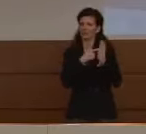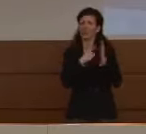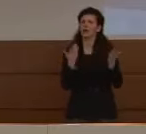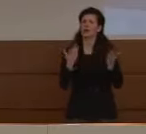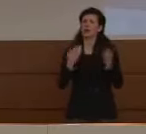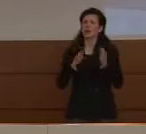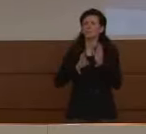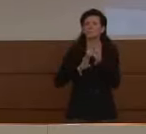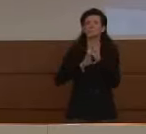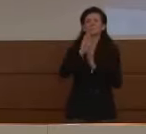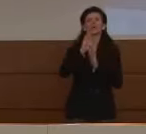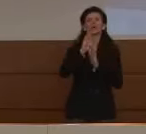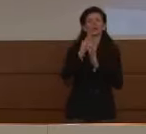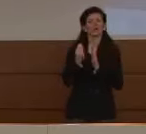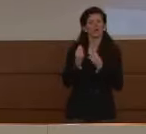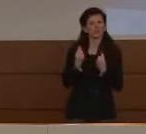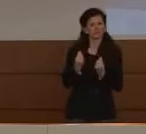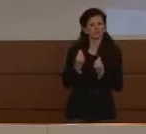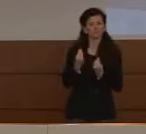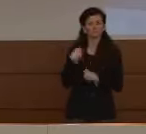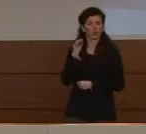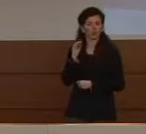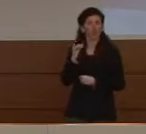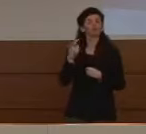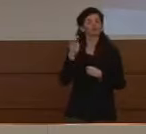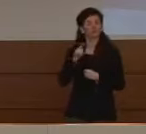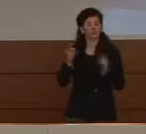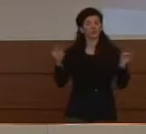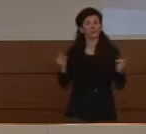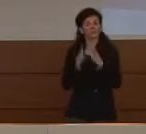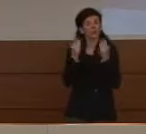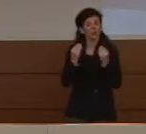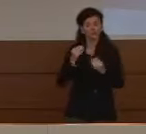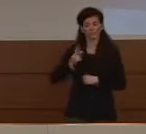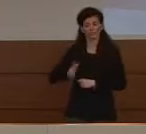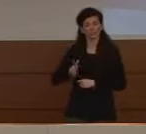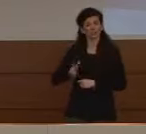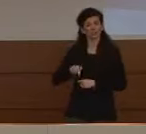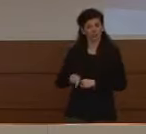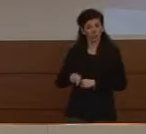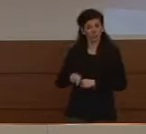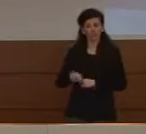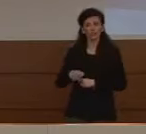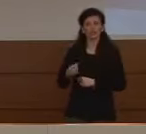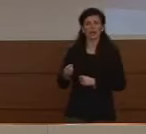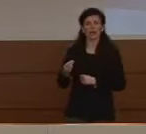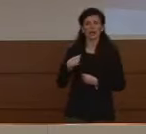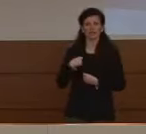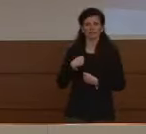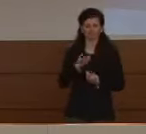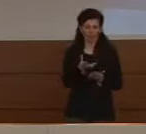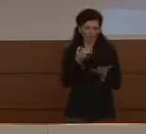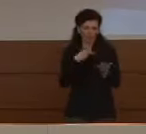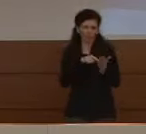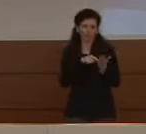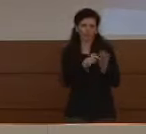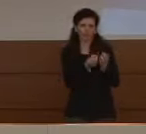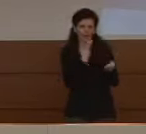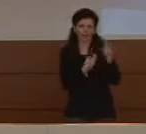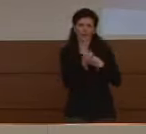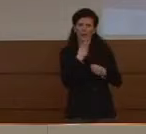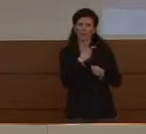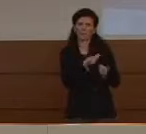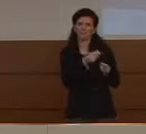glielo chiedo perché nel frattempo succede che in sicilia cominciano a uscire mi mandano dei messaggi arrivano anche da altre parti d'italia